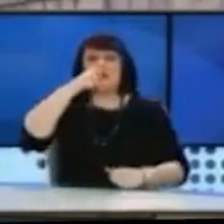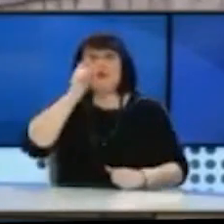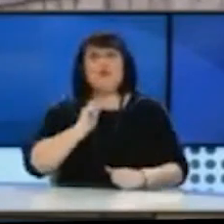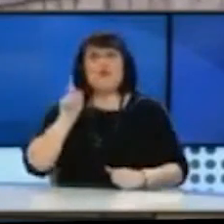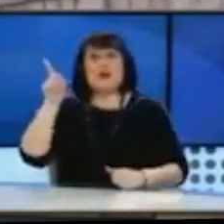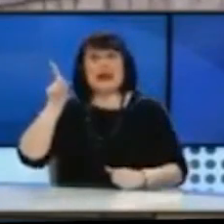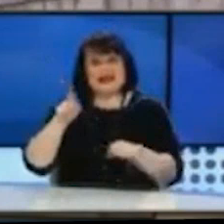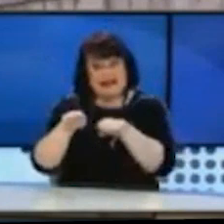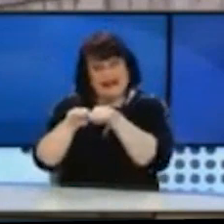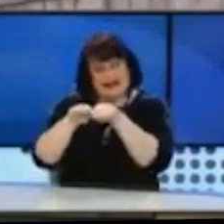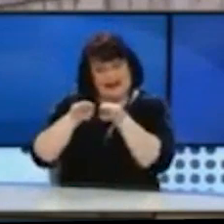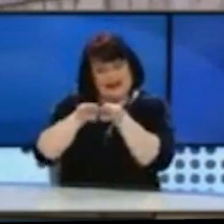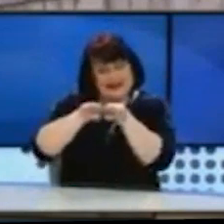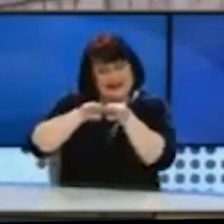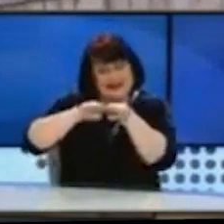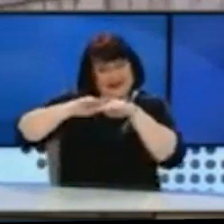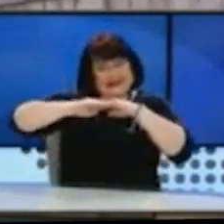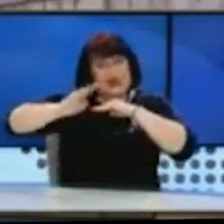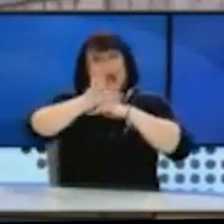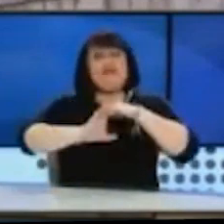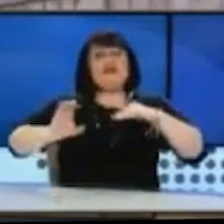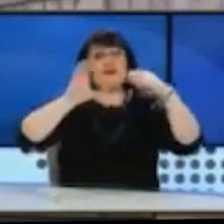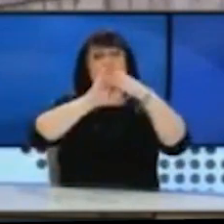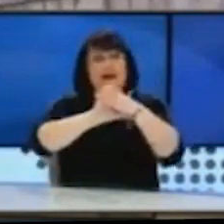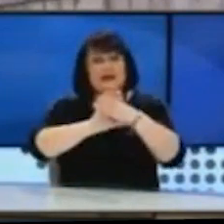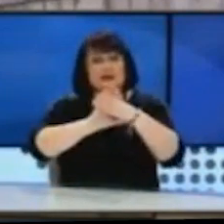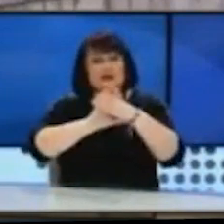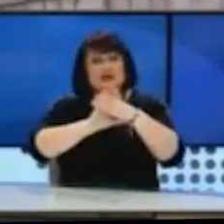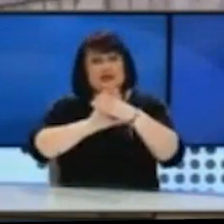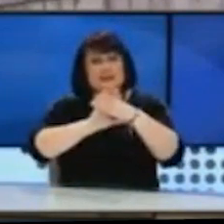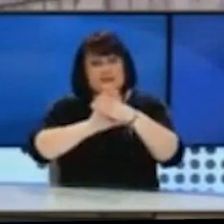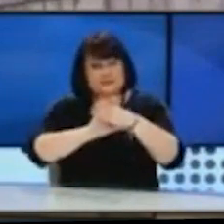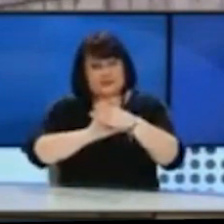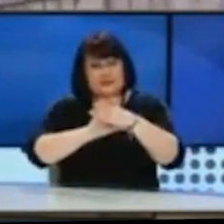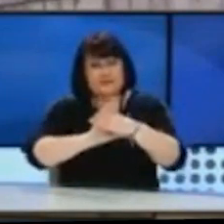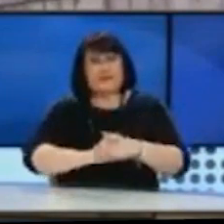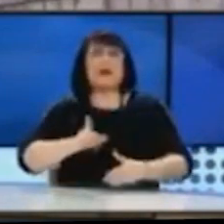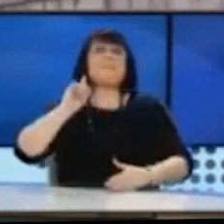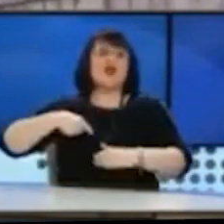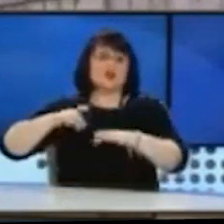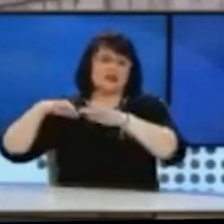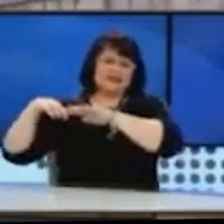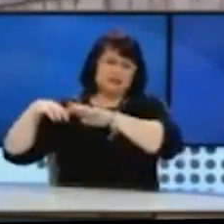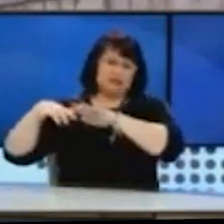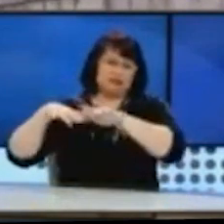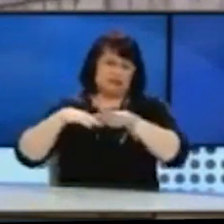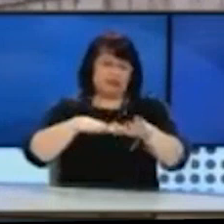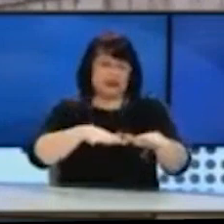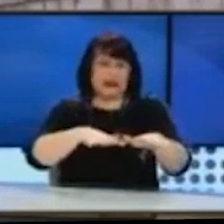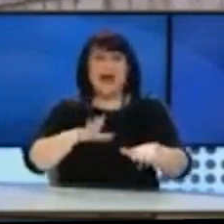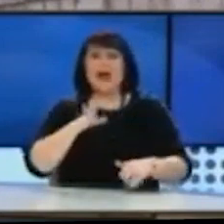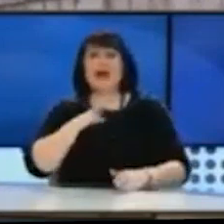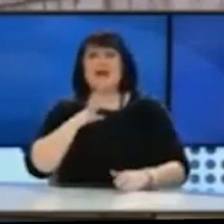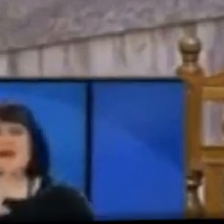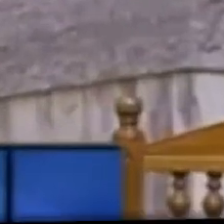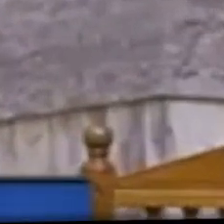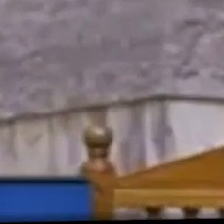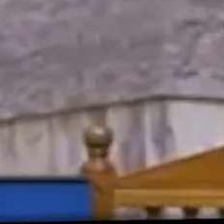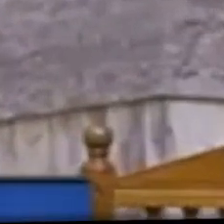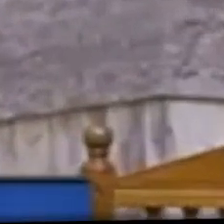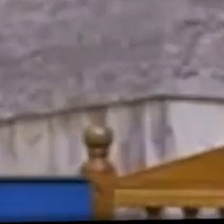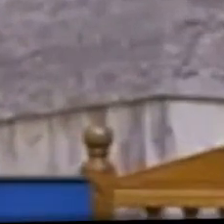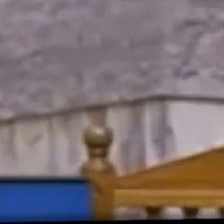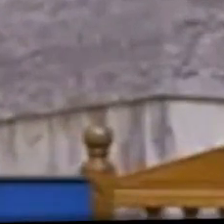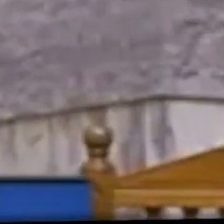Ουκρανία συνορεύει με την Ευρωπαϊκή Ένωση. Η χώρα έχει δεχθεί παράνομη εισβολή και οι άνθρωποι αυτοί έρχονται